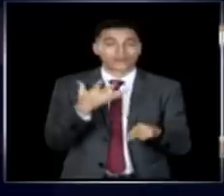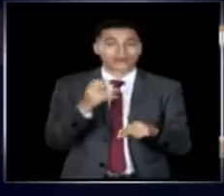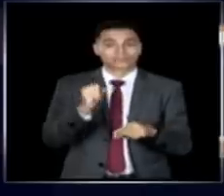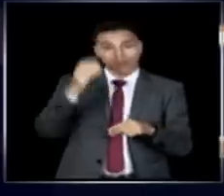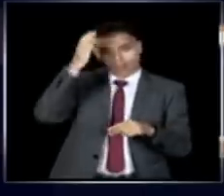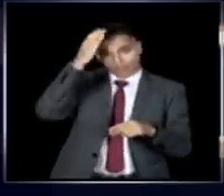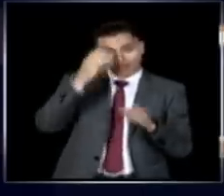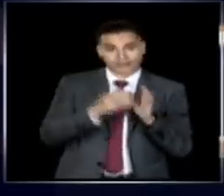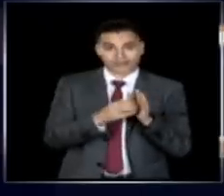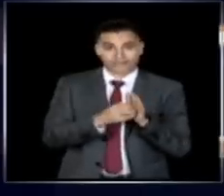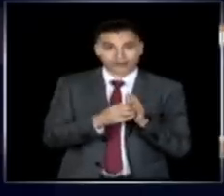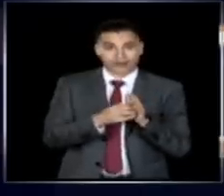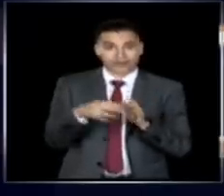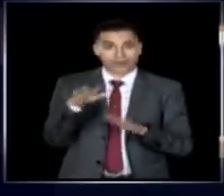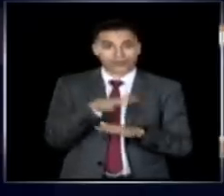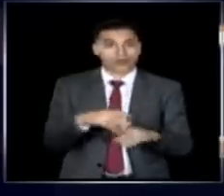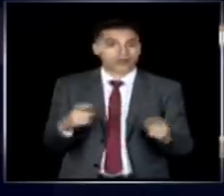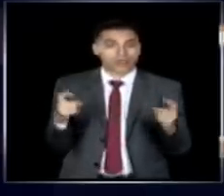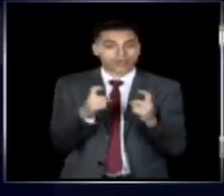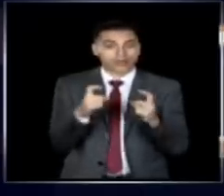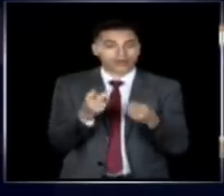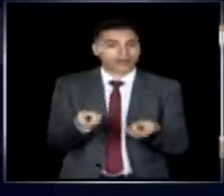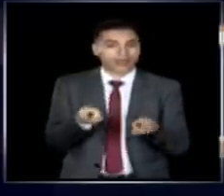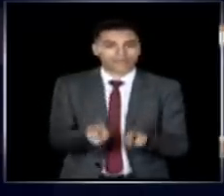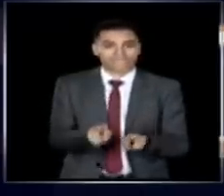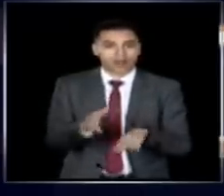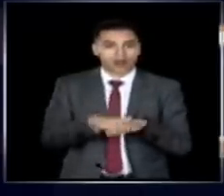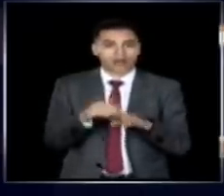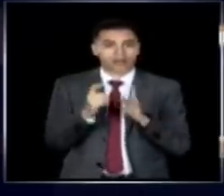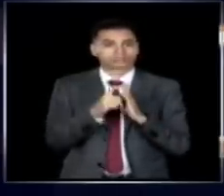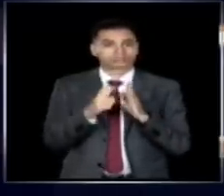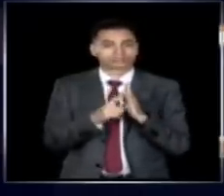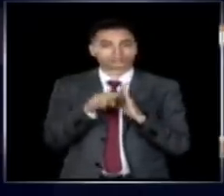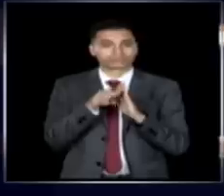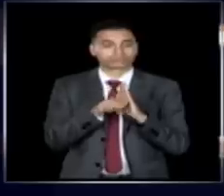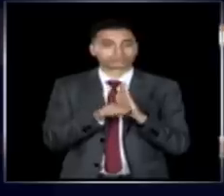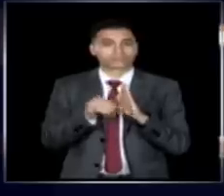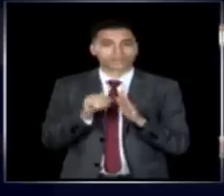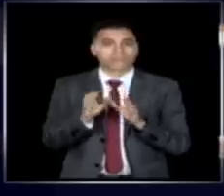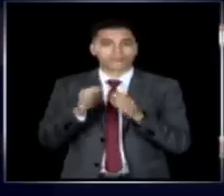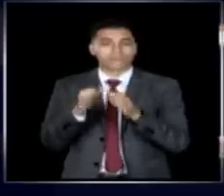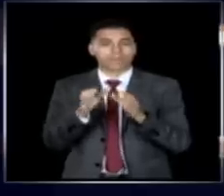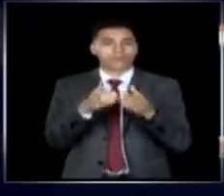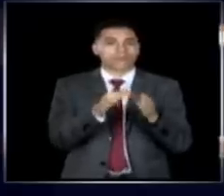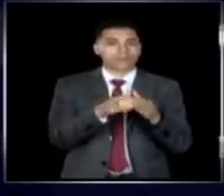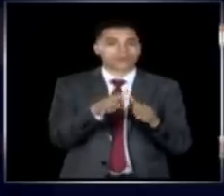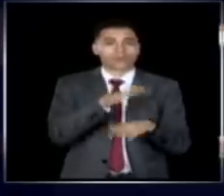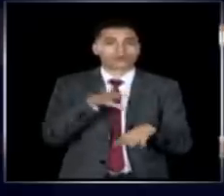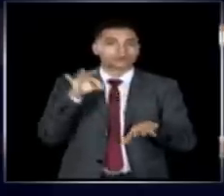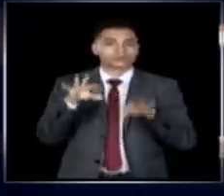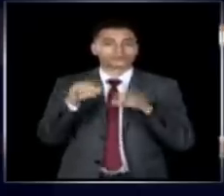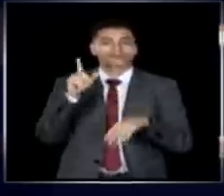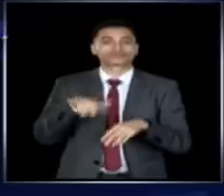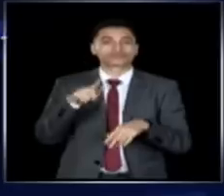الجامعات. هنلعب كالعادة بنظام المجموعات، وتمت القرعة بين 16